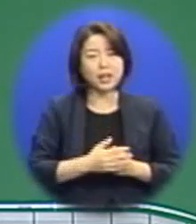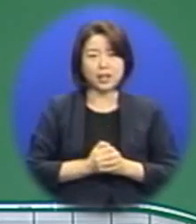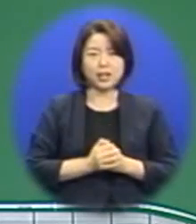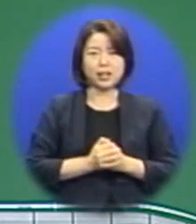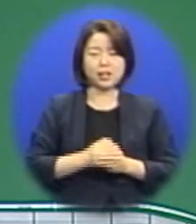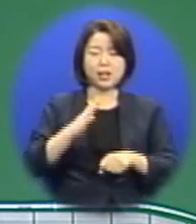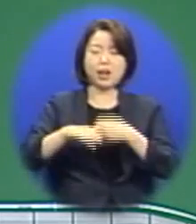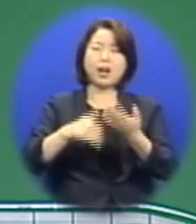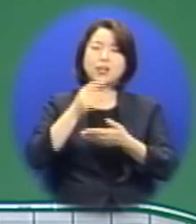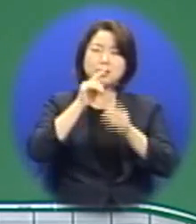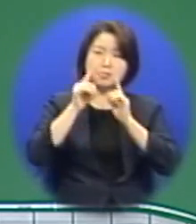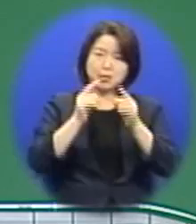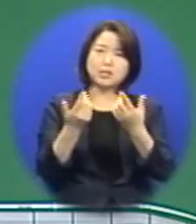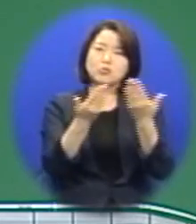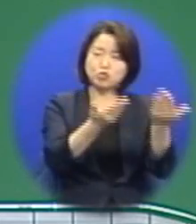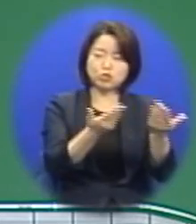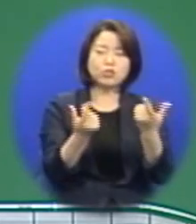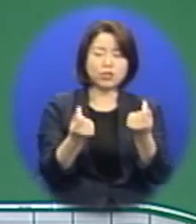말씀하실 수 있어요.